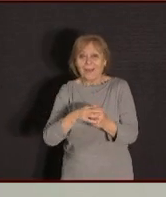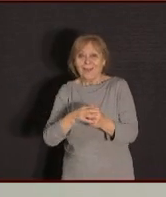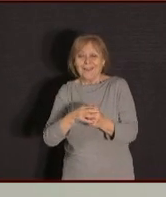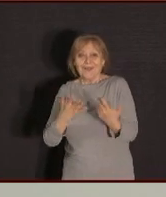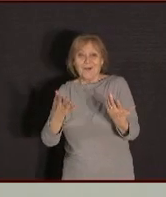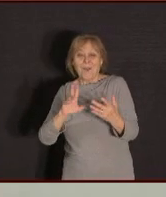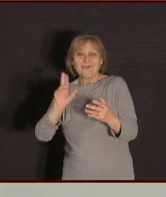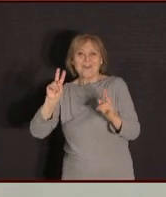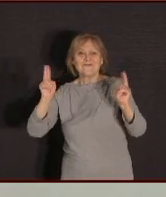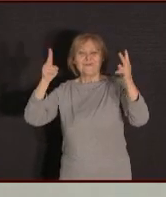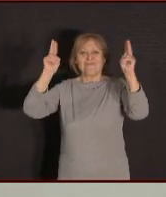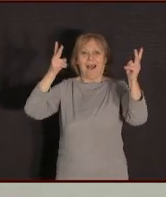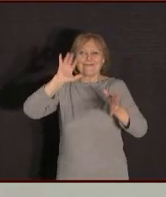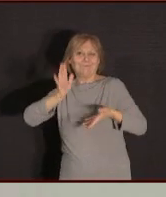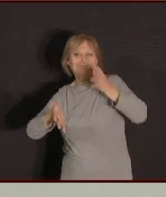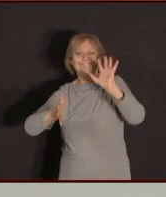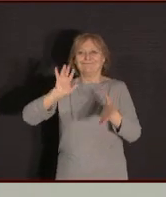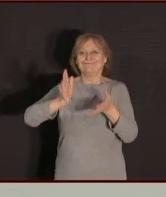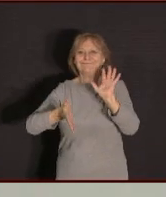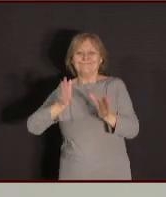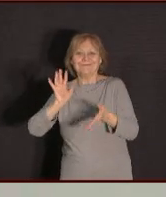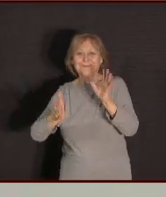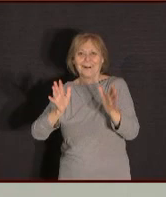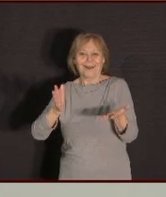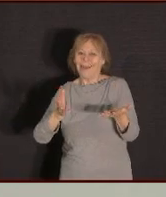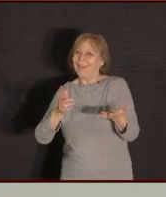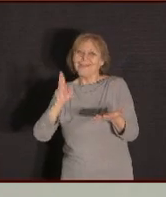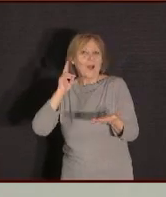To je vse živahno, to vse miga, vse kreta in daleč od